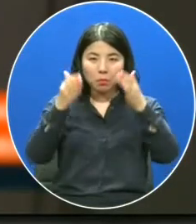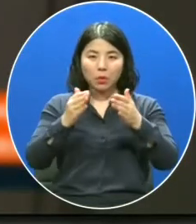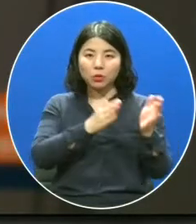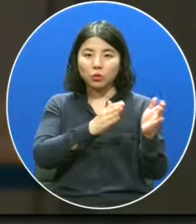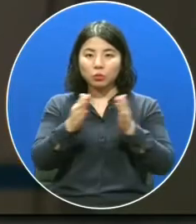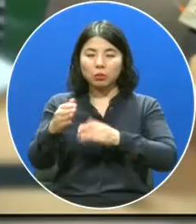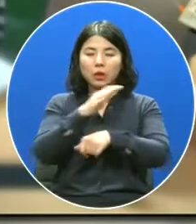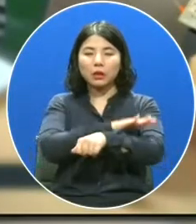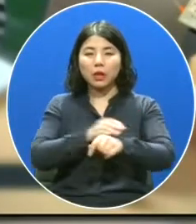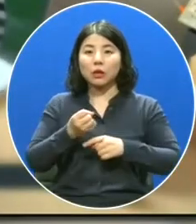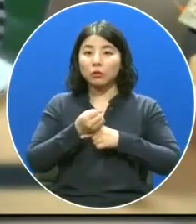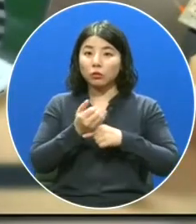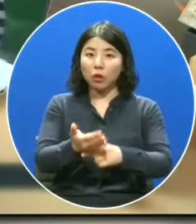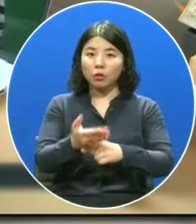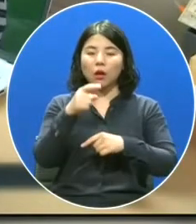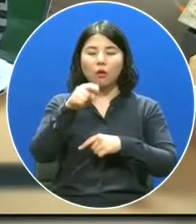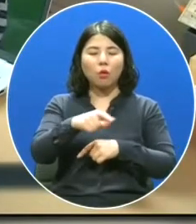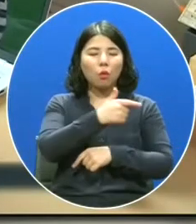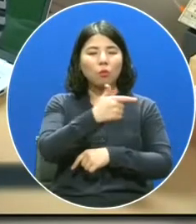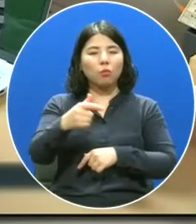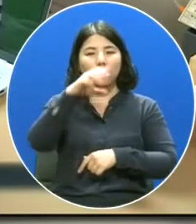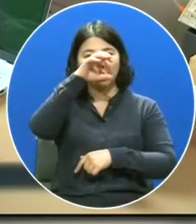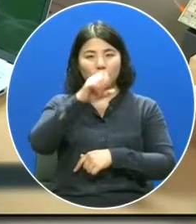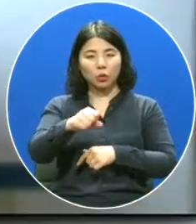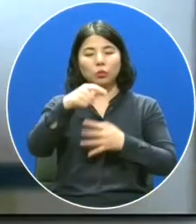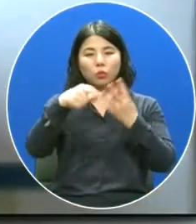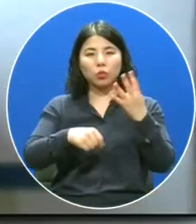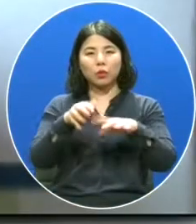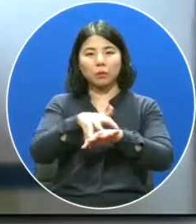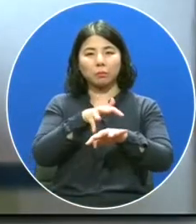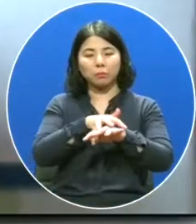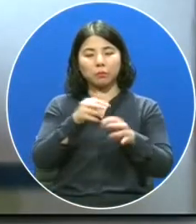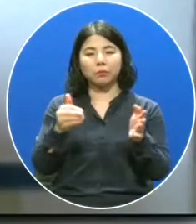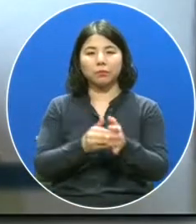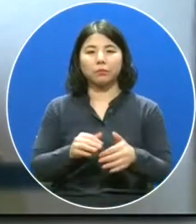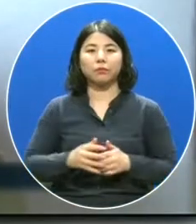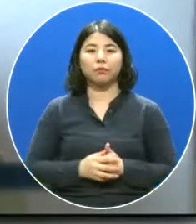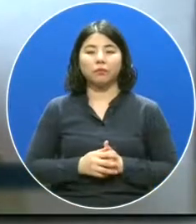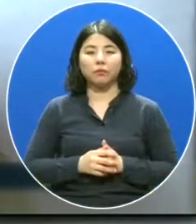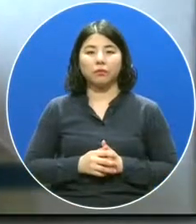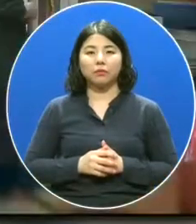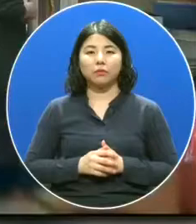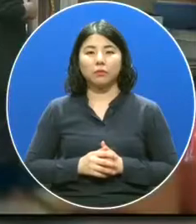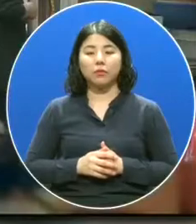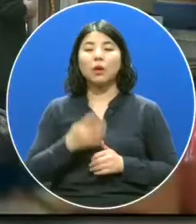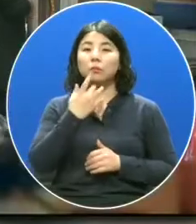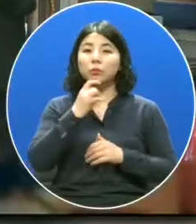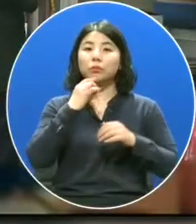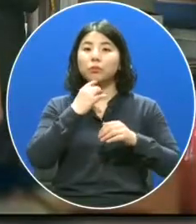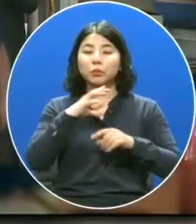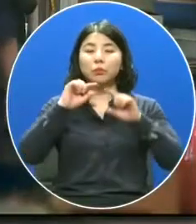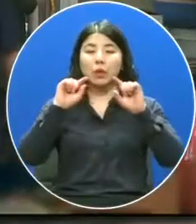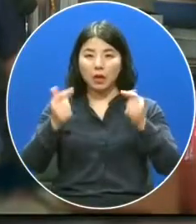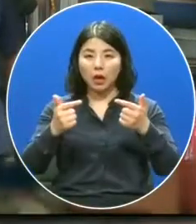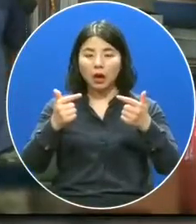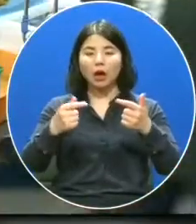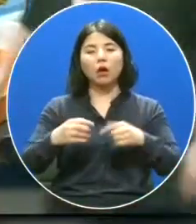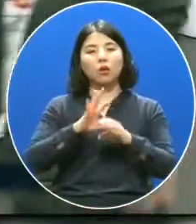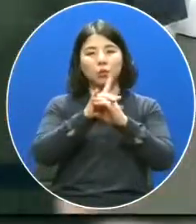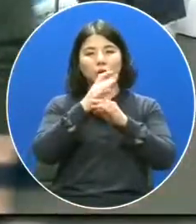기한 과정을 구체적으로 전달한 것은 매우 바람직한 프로그램 구성으로 보였습니다. 그뿐만